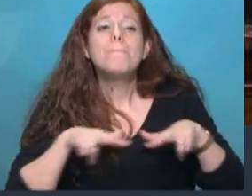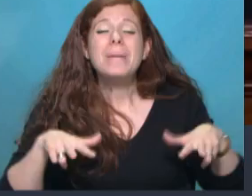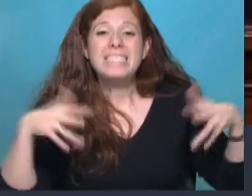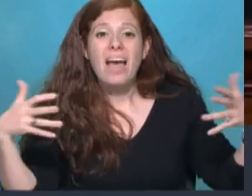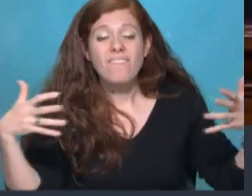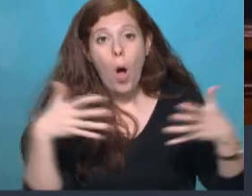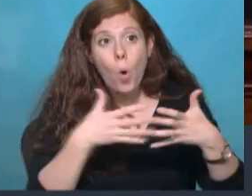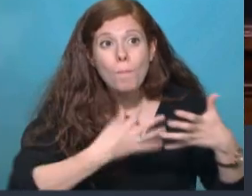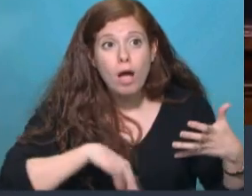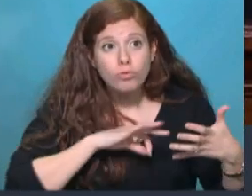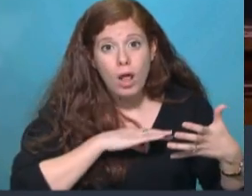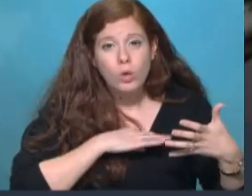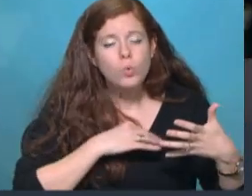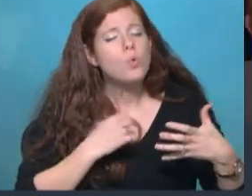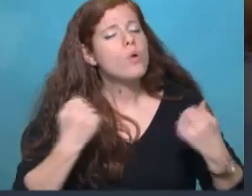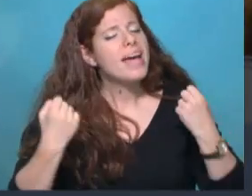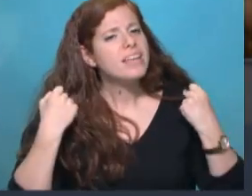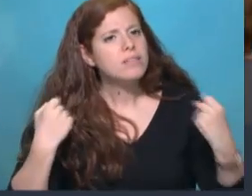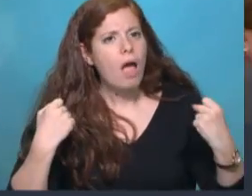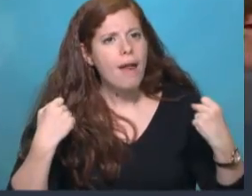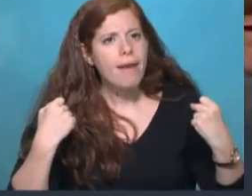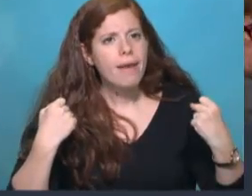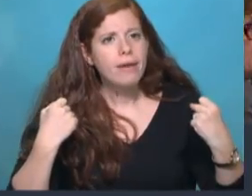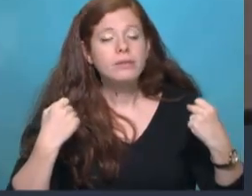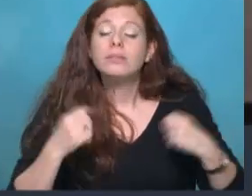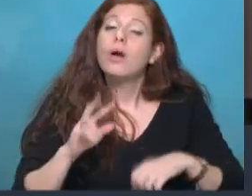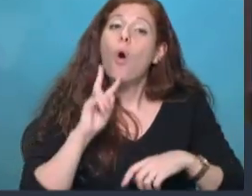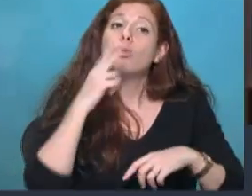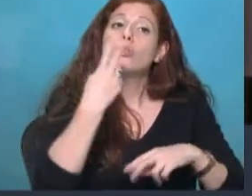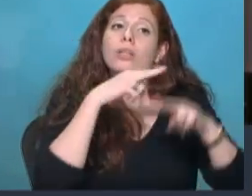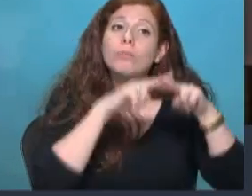is strong. עוד שנתיים נותרו לנשיא